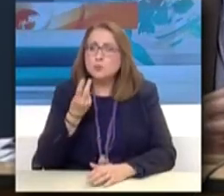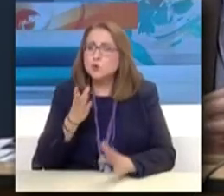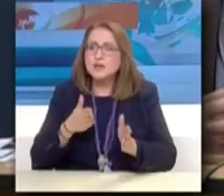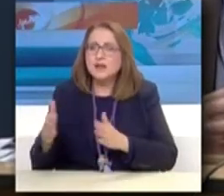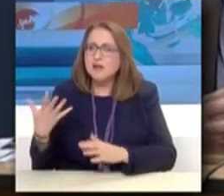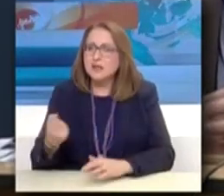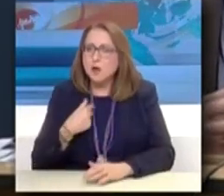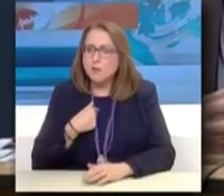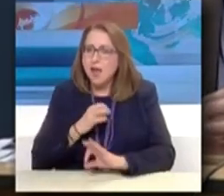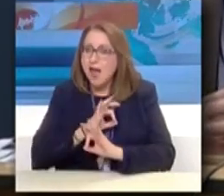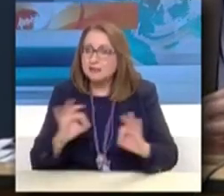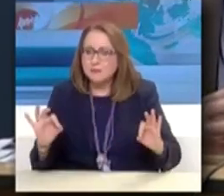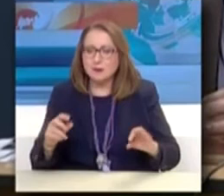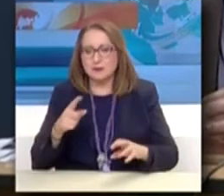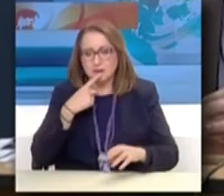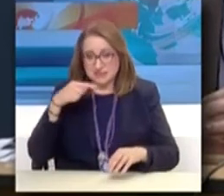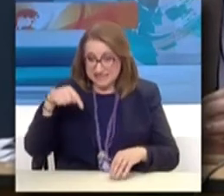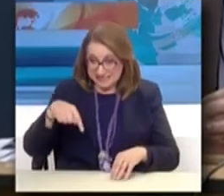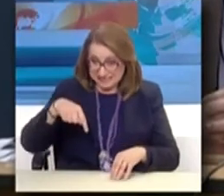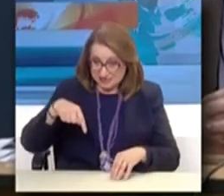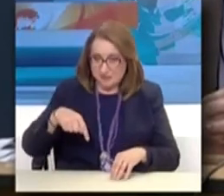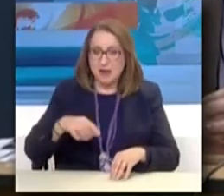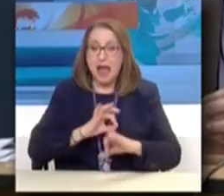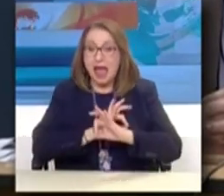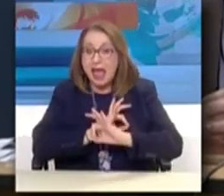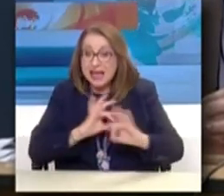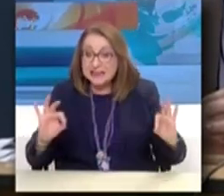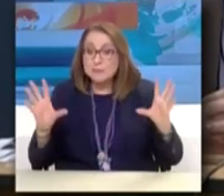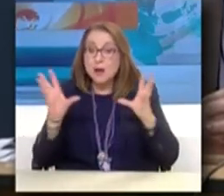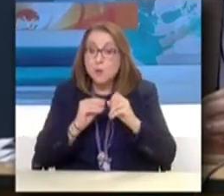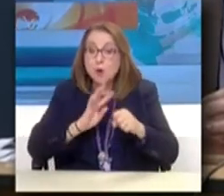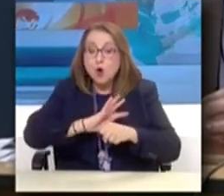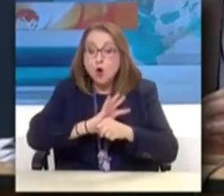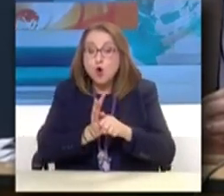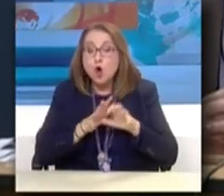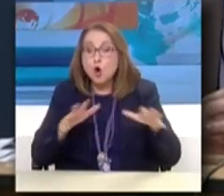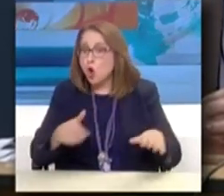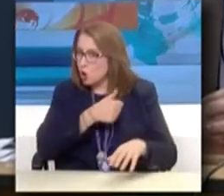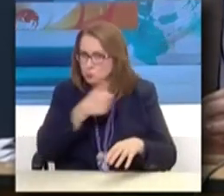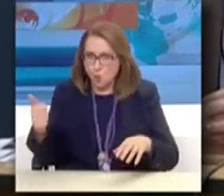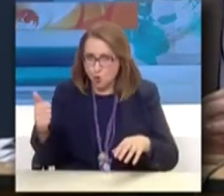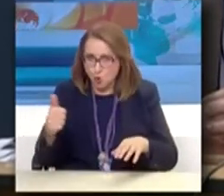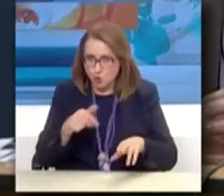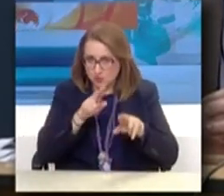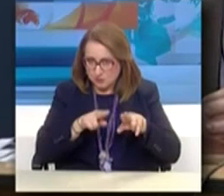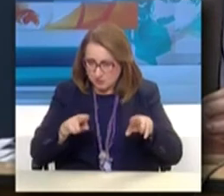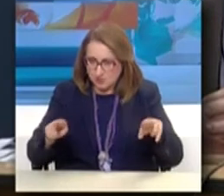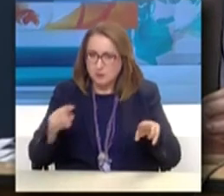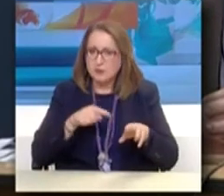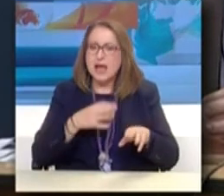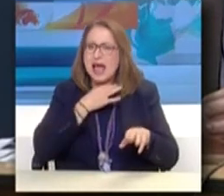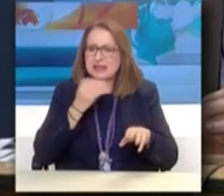Σήμερα που μιλάμε είναι έτοιμα αποκλειστικά για χρήση κρεβάτια κλίνης εντατικής